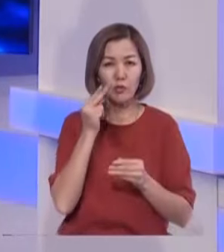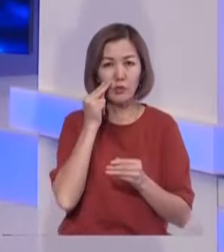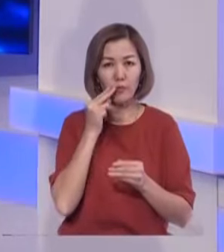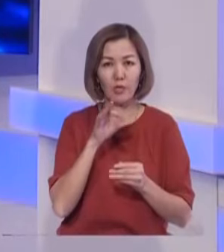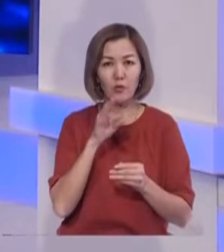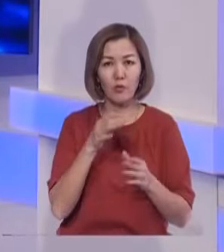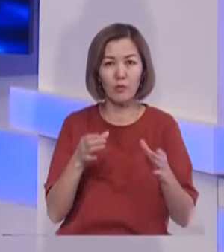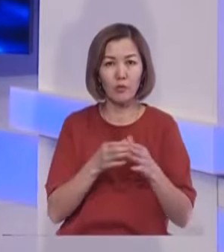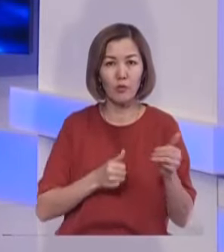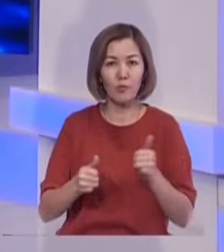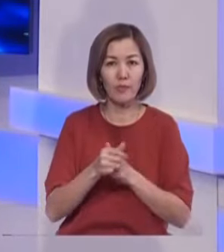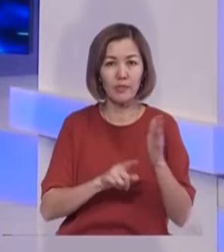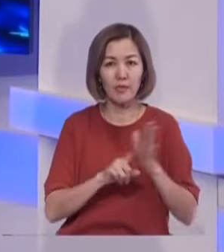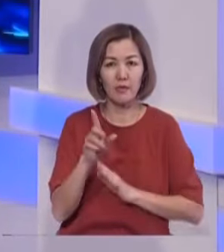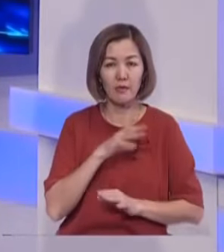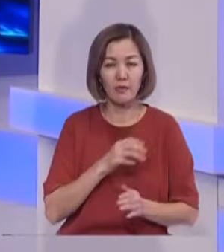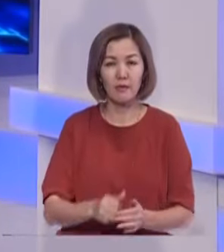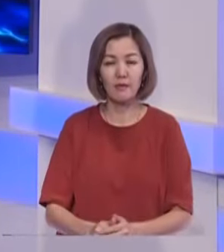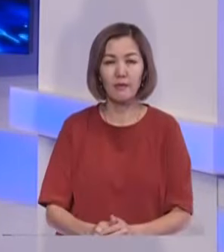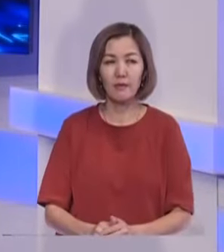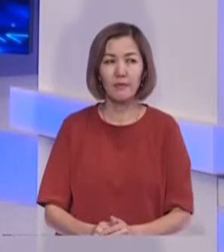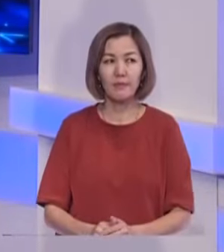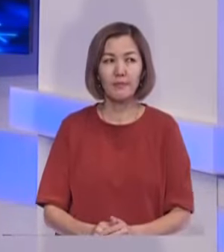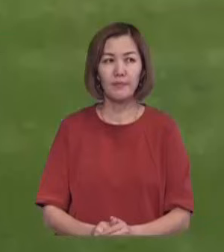Шымкенттің Ордабасы топ бастады.